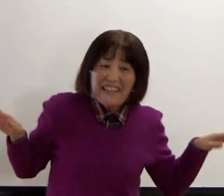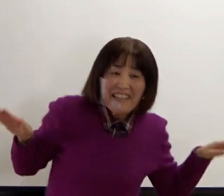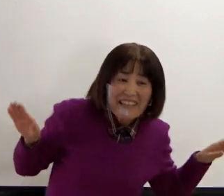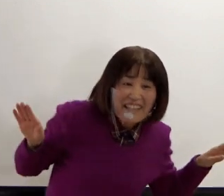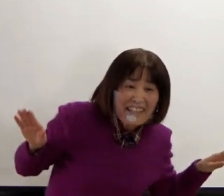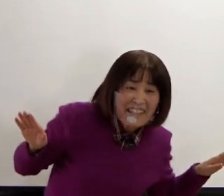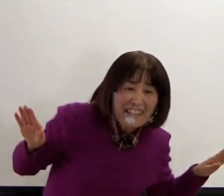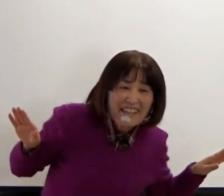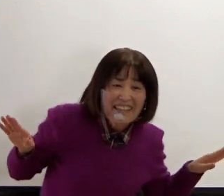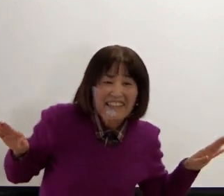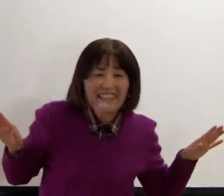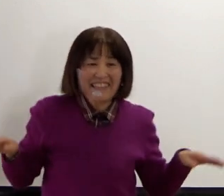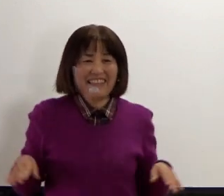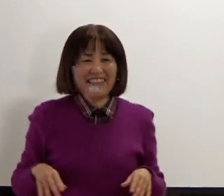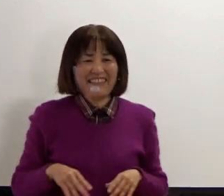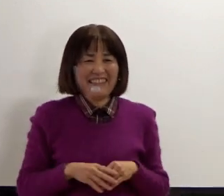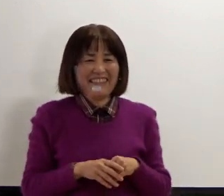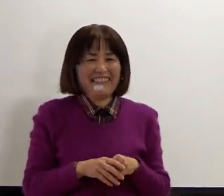僕の好きな手話ですけども、